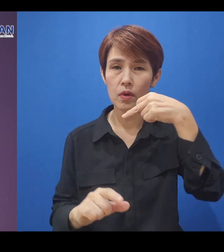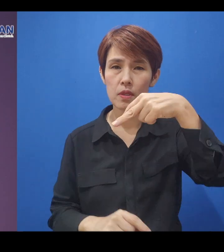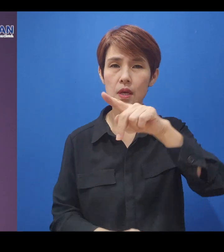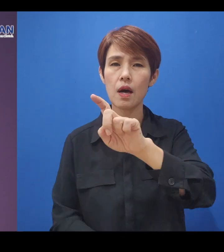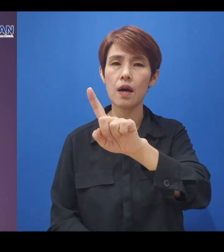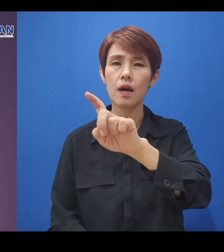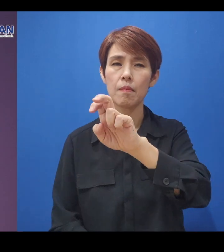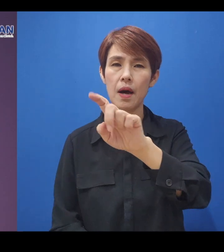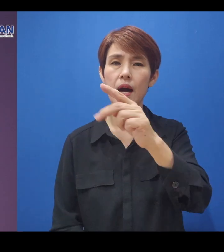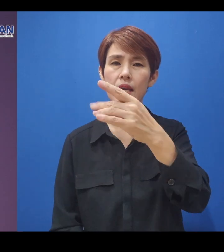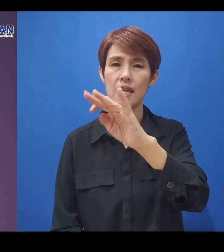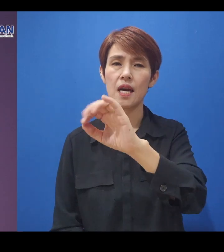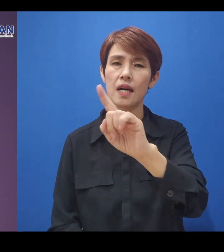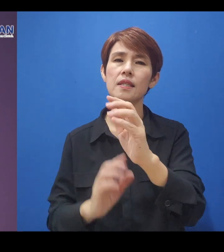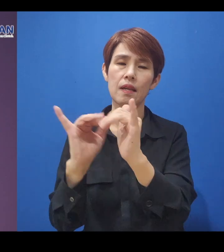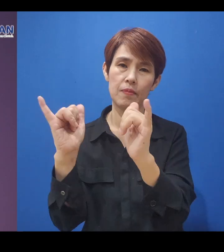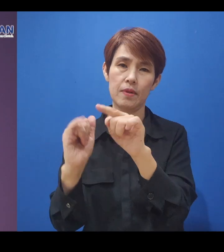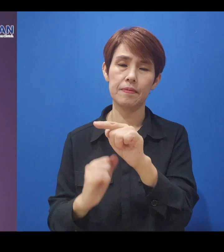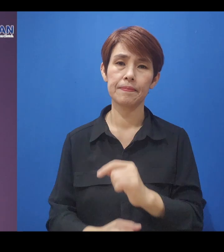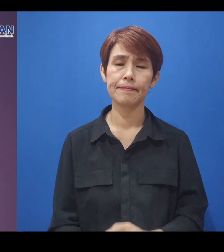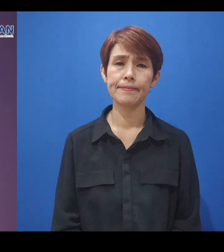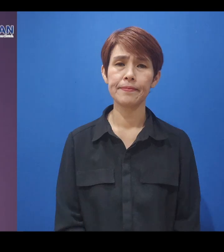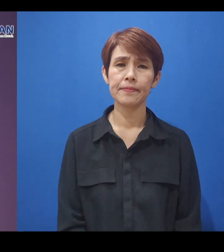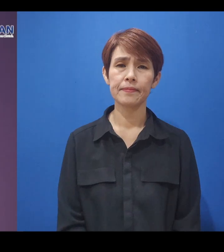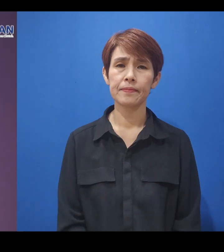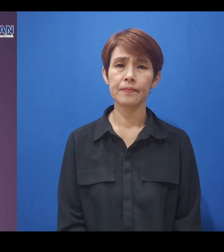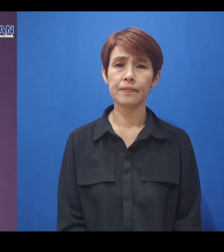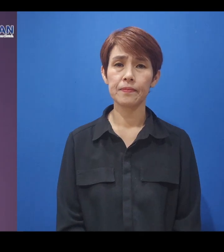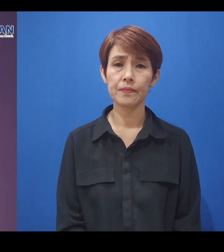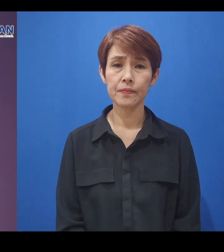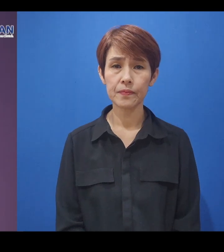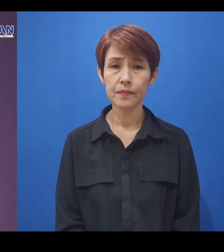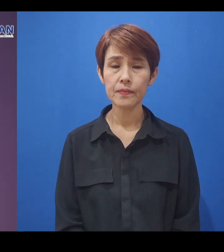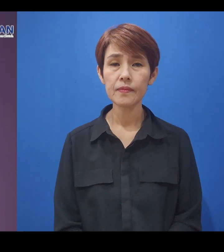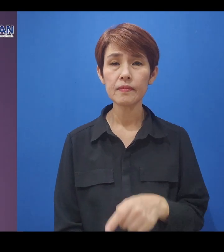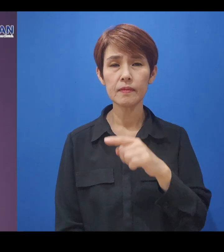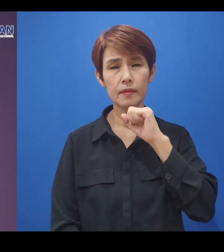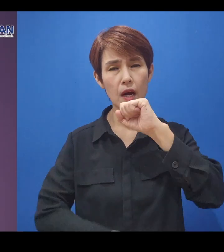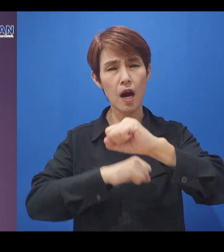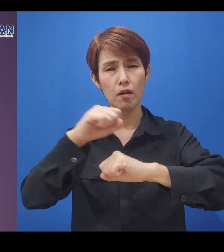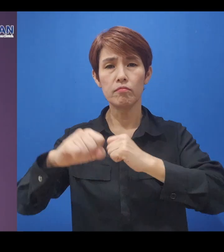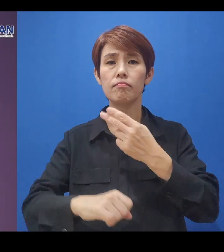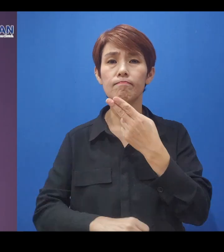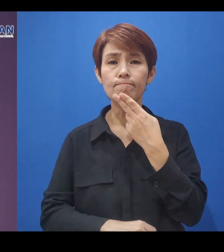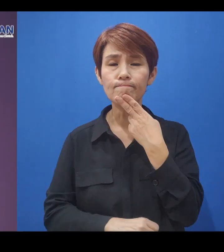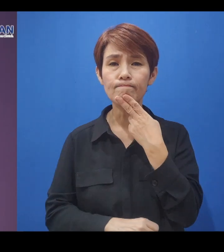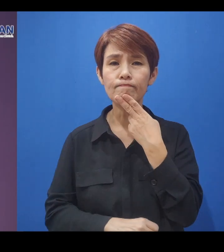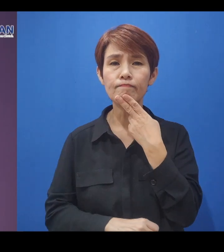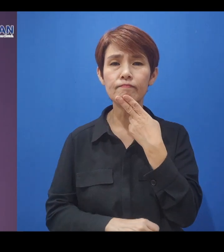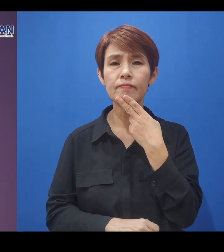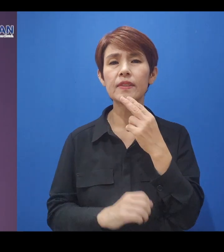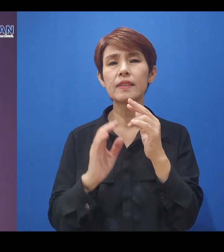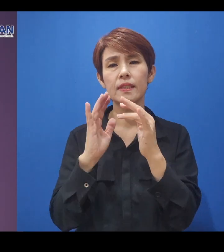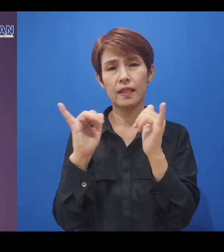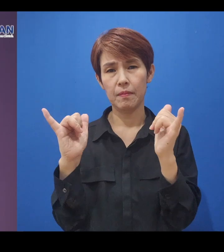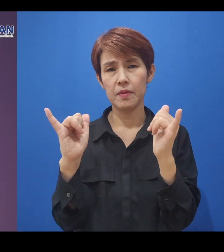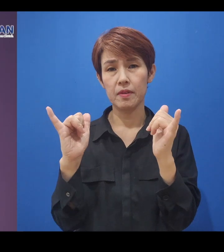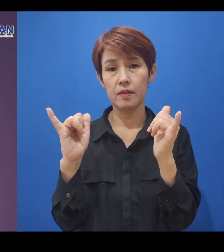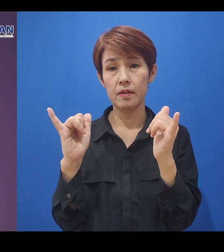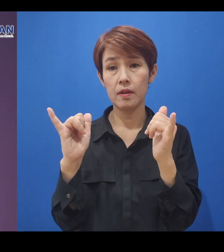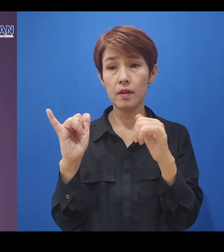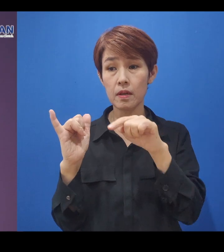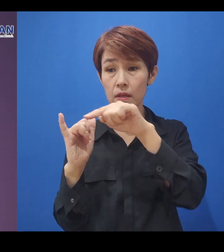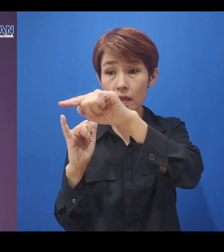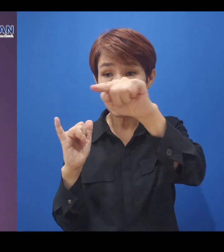사마리아인들이에요. 그렇게 갇혀있지 않지만 사실은 갇혀있는 사마리아 안에 놀라운 마술사